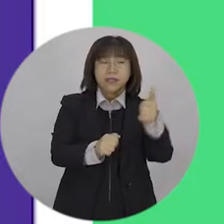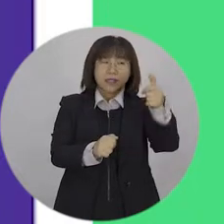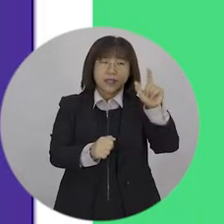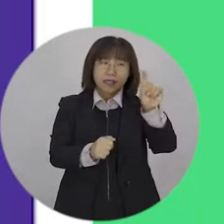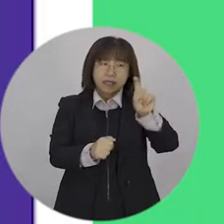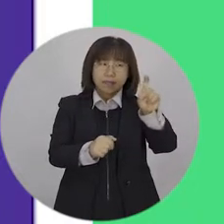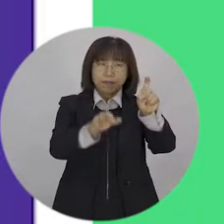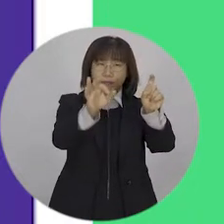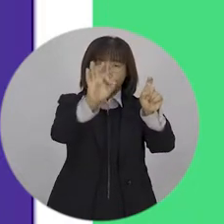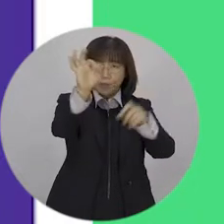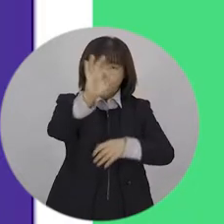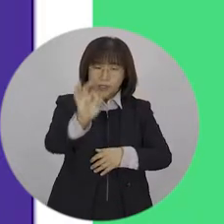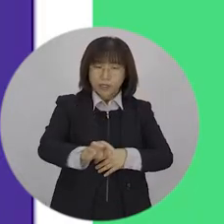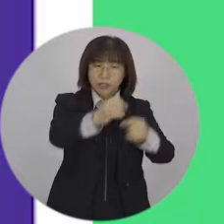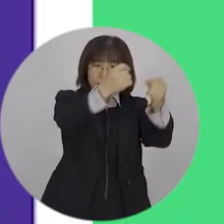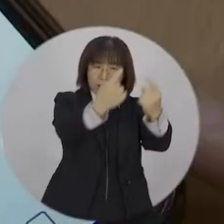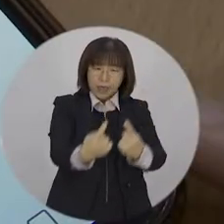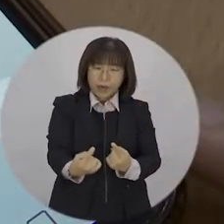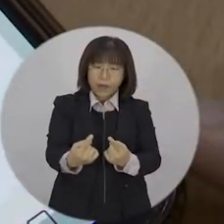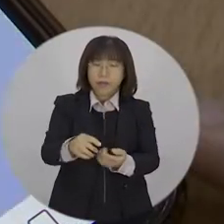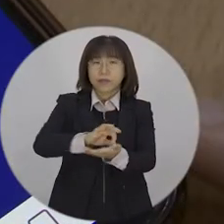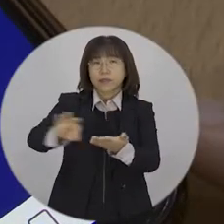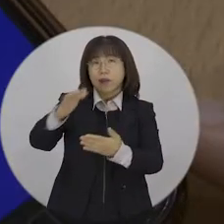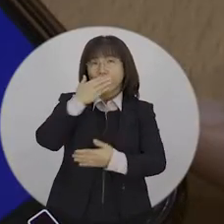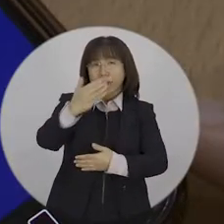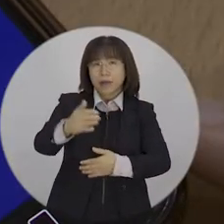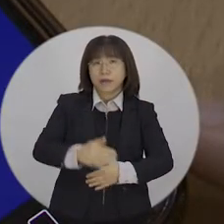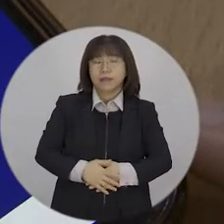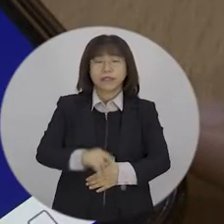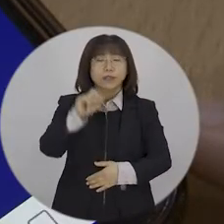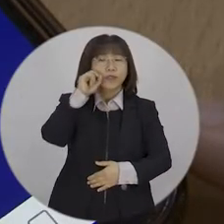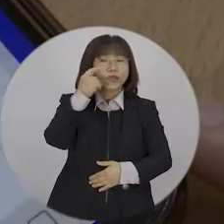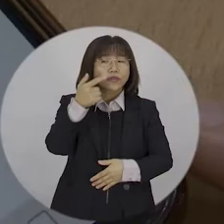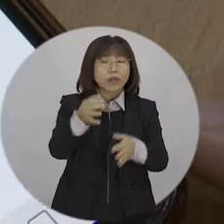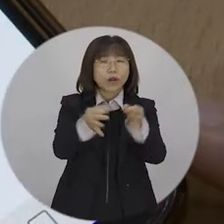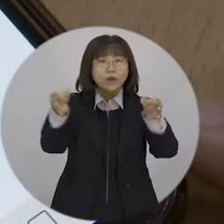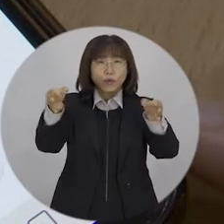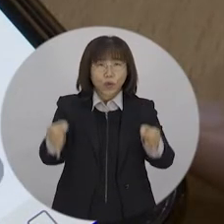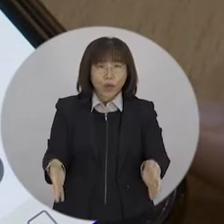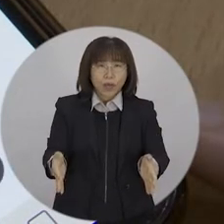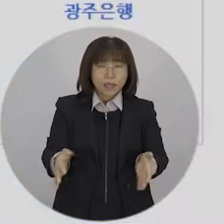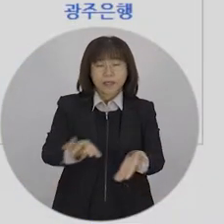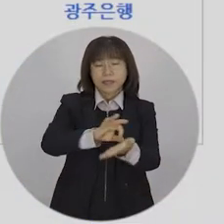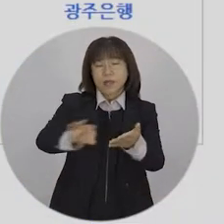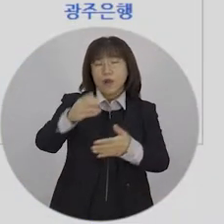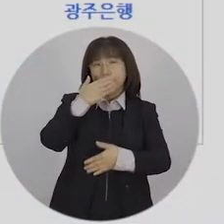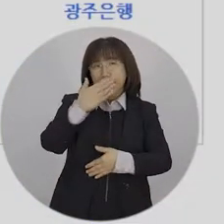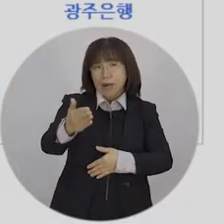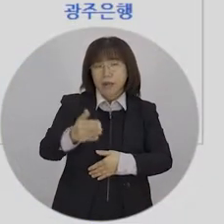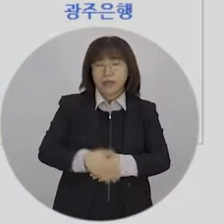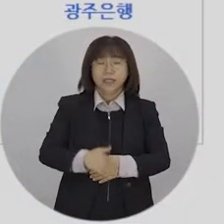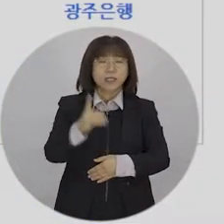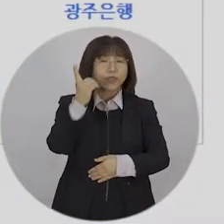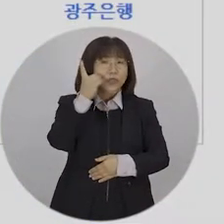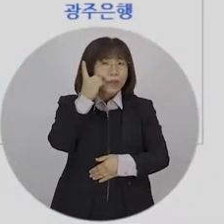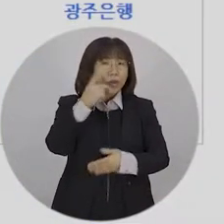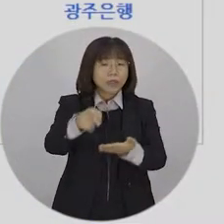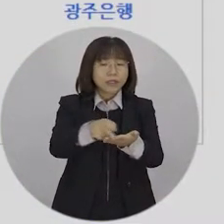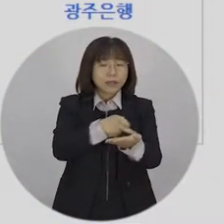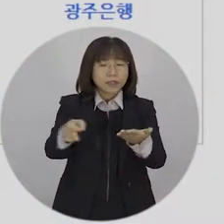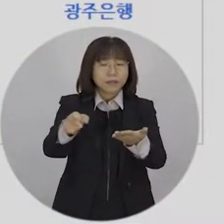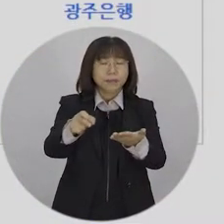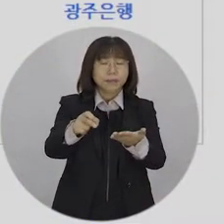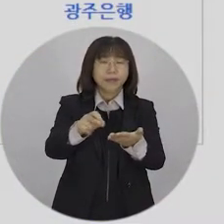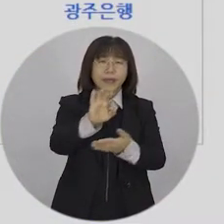가격에 구매할 수 있습니다 사용기간은 구매일로부터 6개월 이며 구매는 b 풀 제로 페이 뭐 힙 트리 등